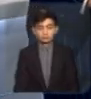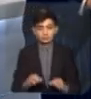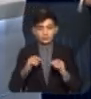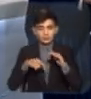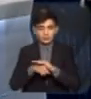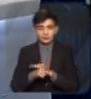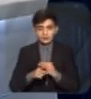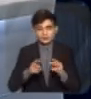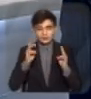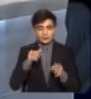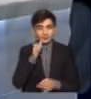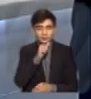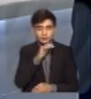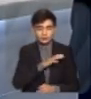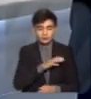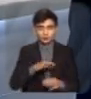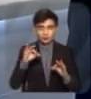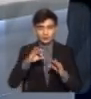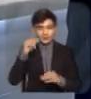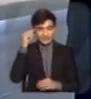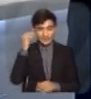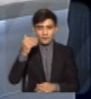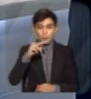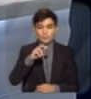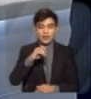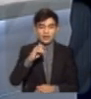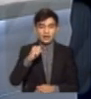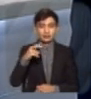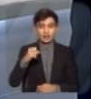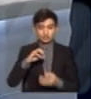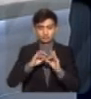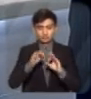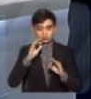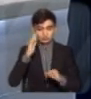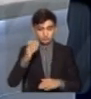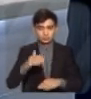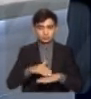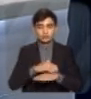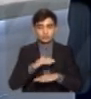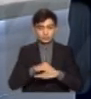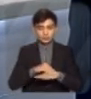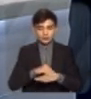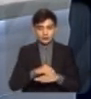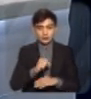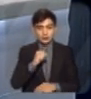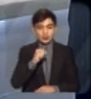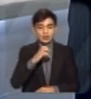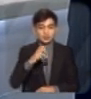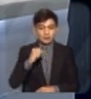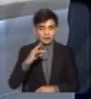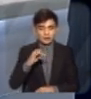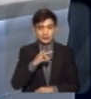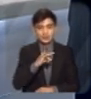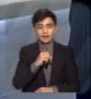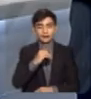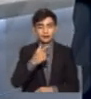Раскрыта тайна о голубях с китайскими передатчиками. Подробнее об этом сегодня в Информбюро. Добрый вечер. В студии Аскар